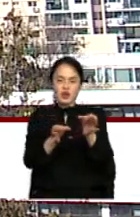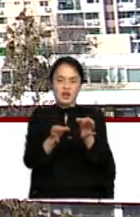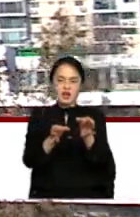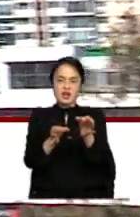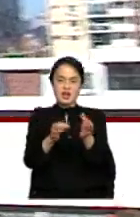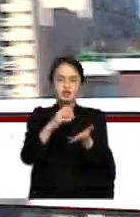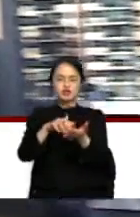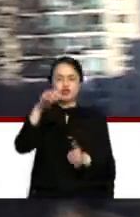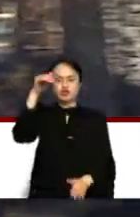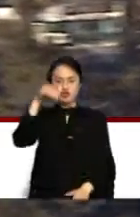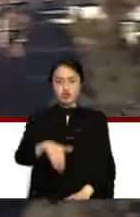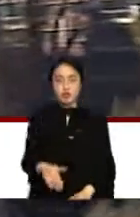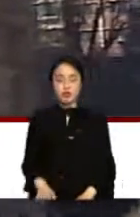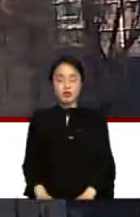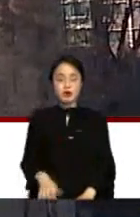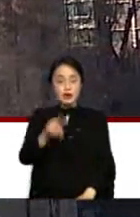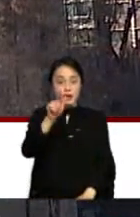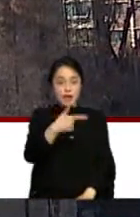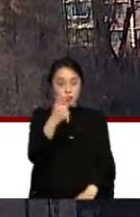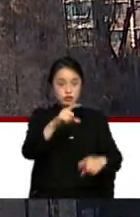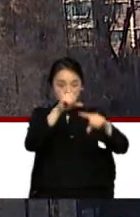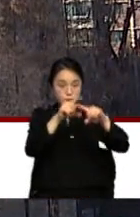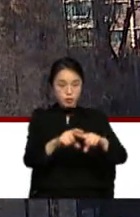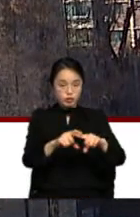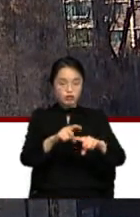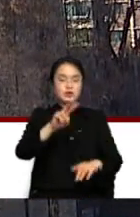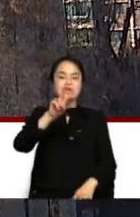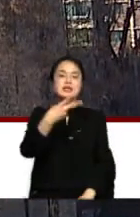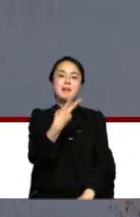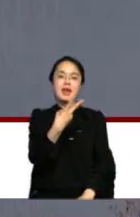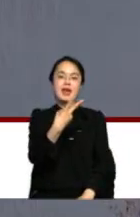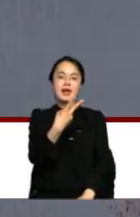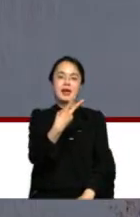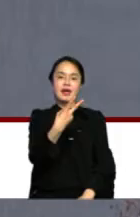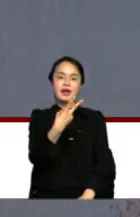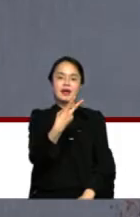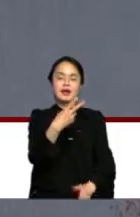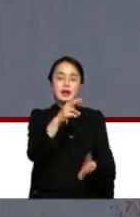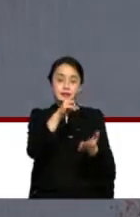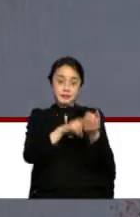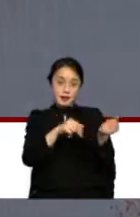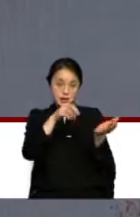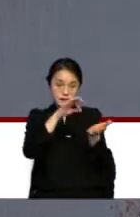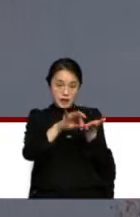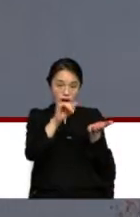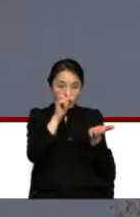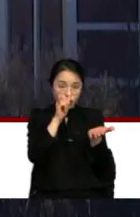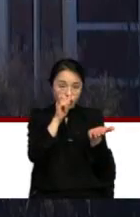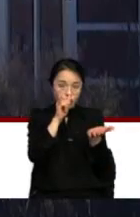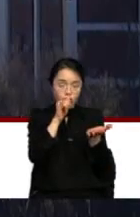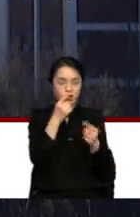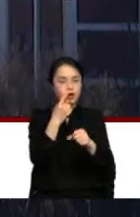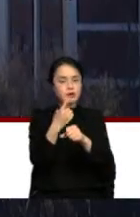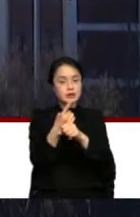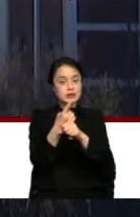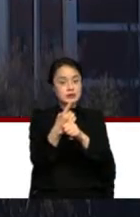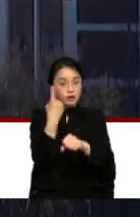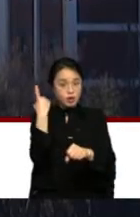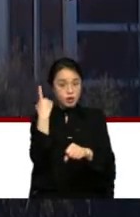일평균 이 109.9 건입니다 이는 지난해 같은 기간 대비 18.6% 감소했고